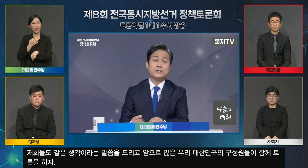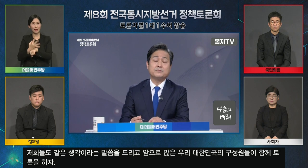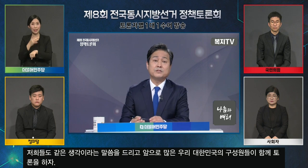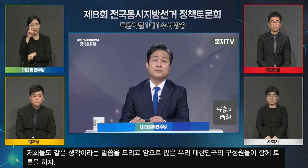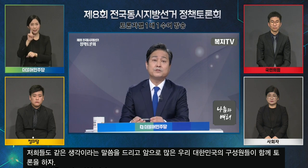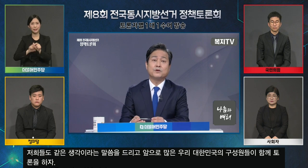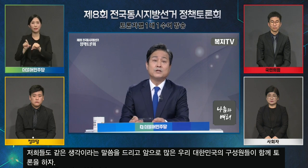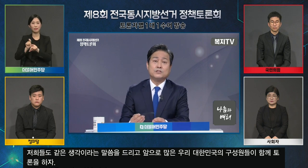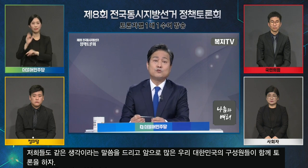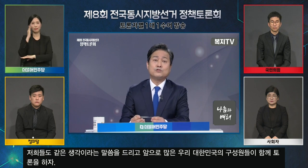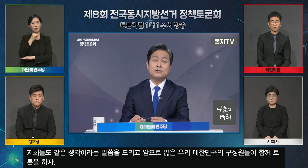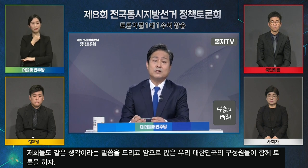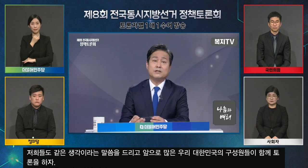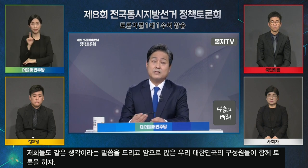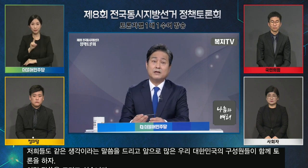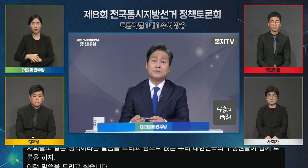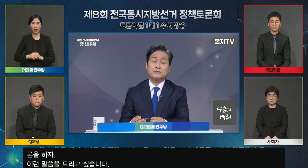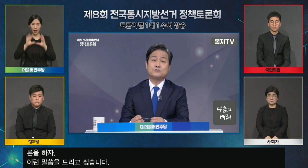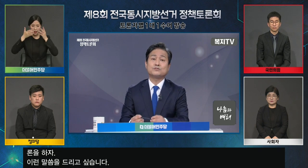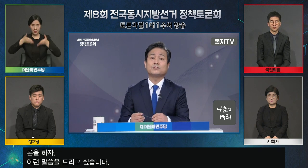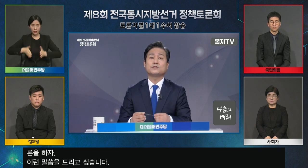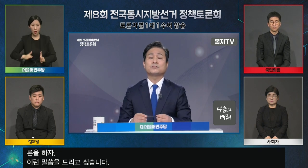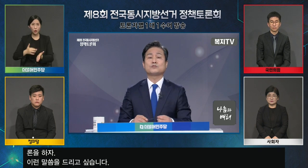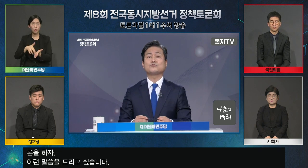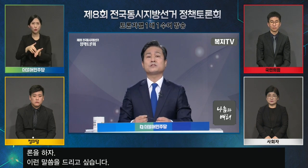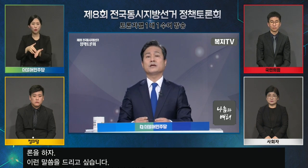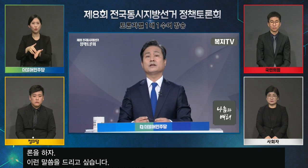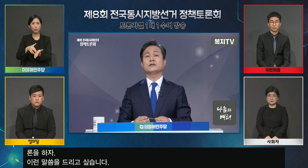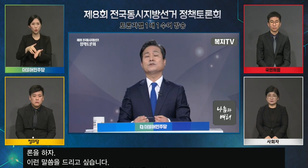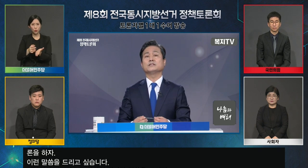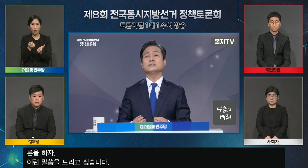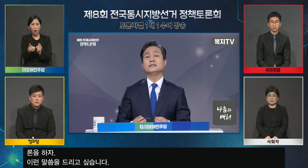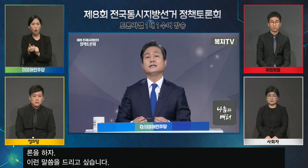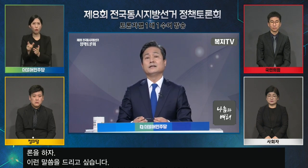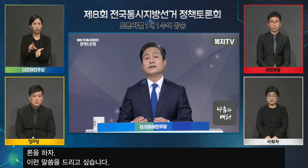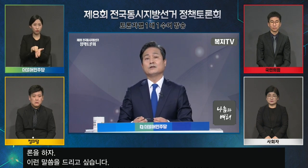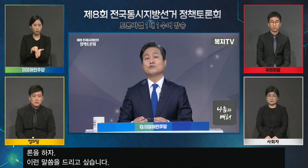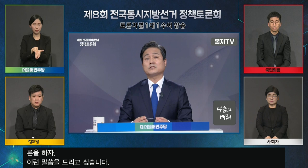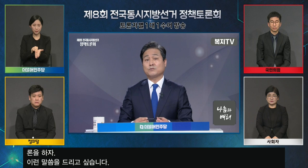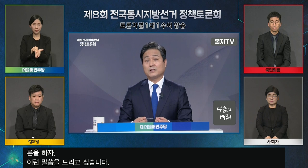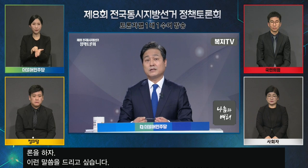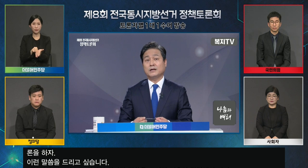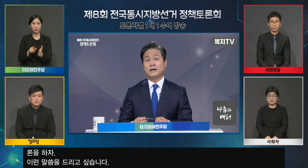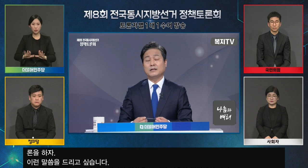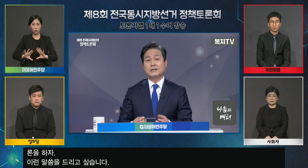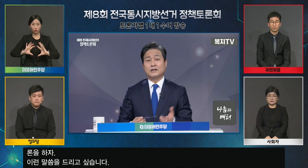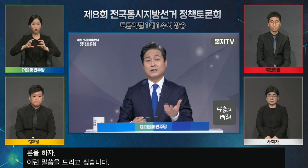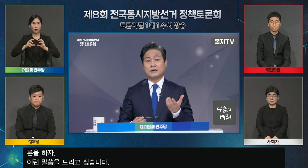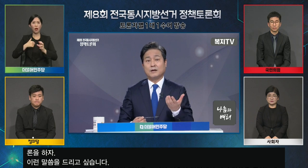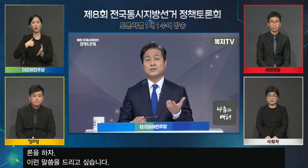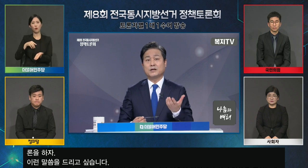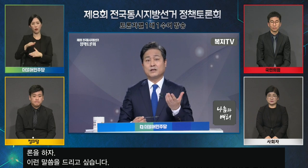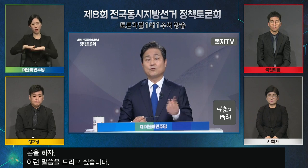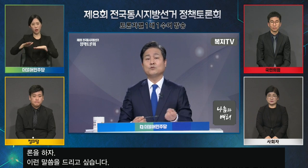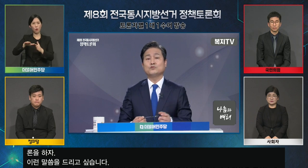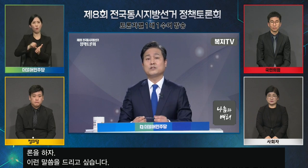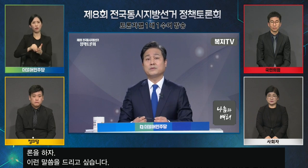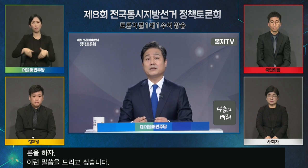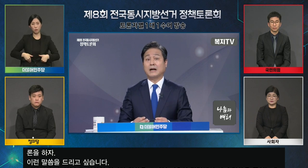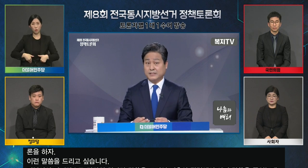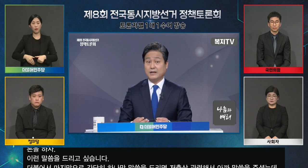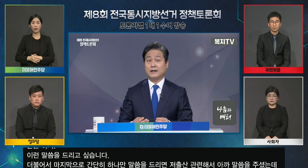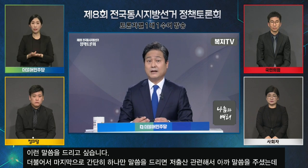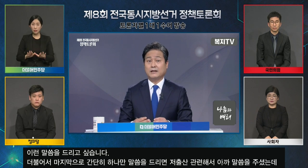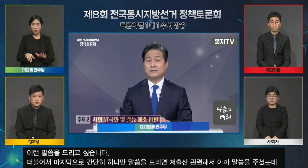말씀드리면 저출산 관련해서 아까 말씀 주셨는데 저출생이라고 하는 국가적 과제가 남녀 간의 결혼